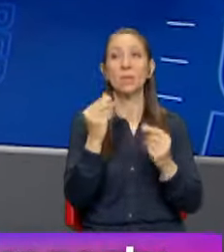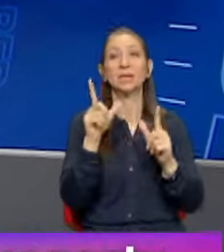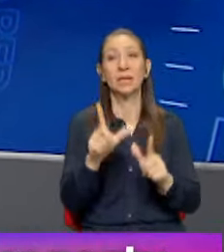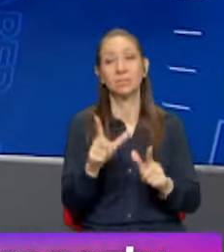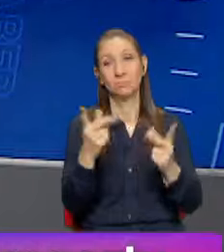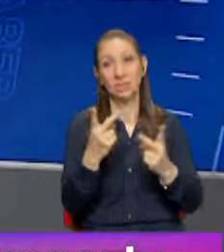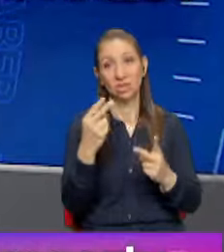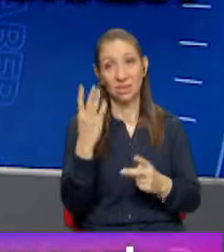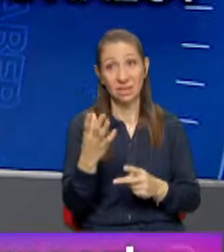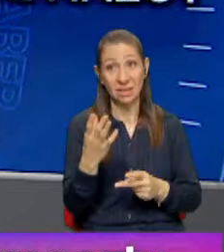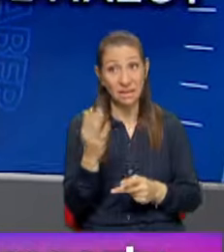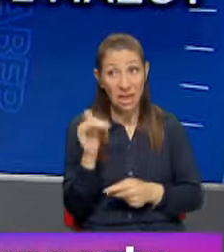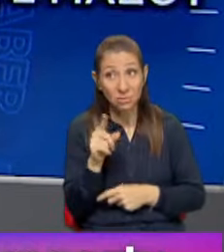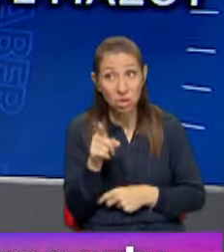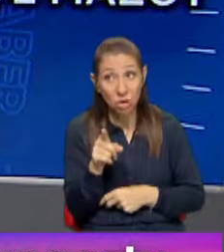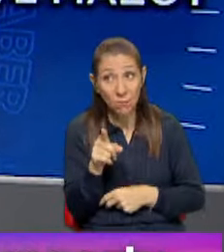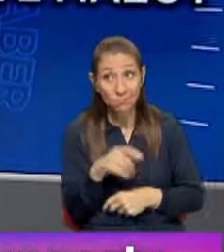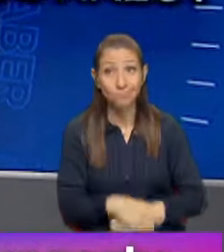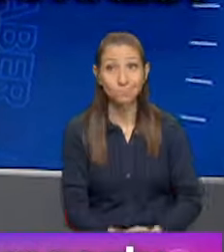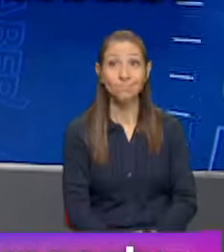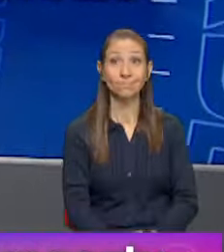mesajı verdi gelir mi